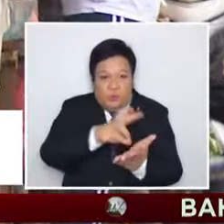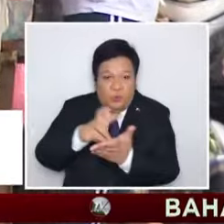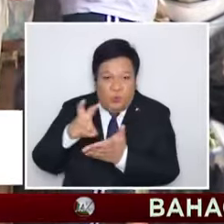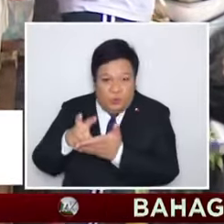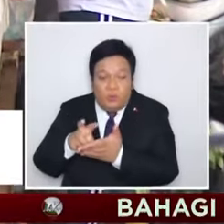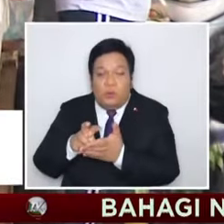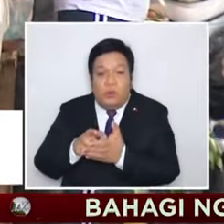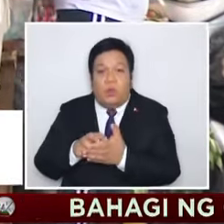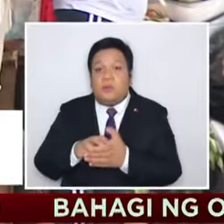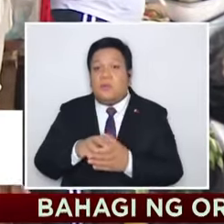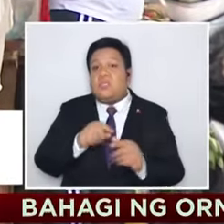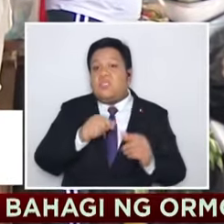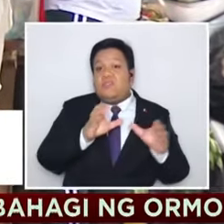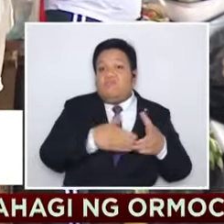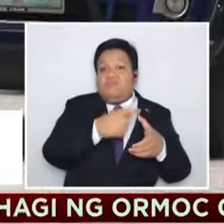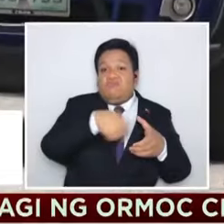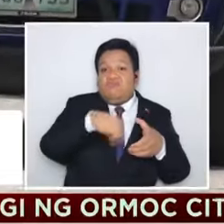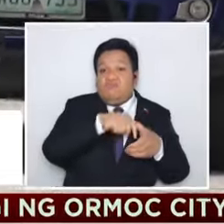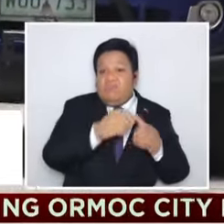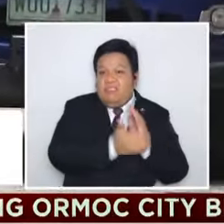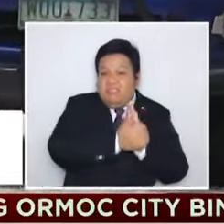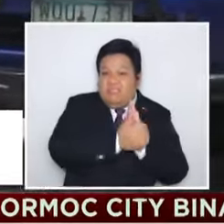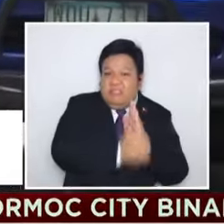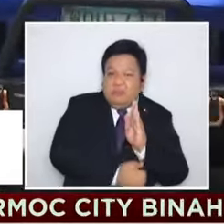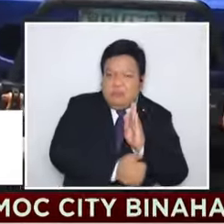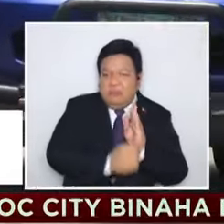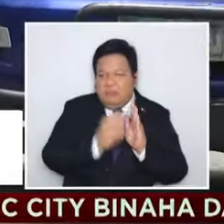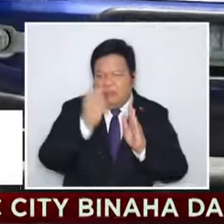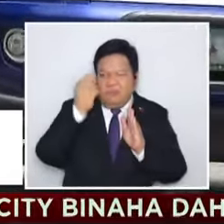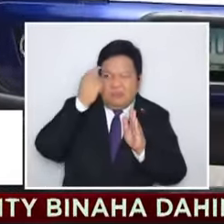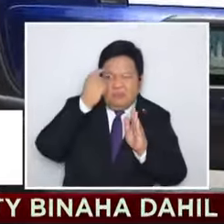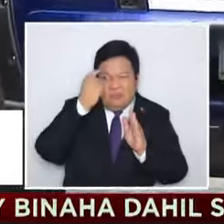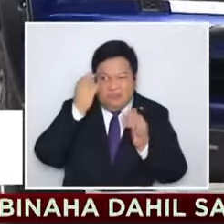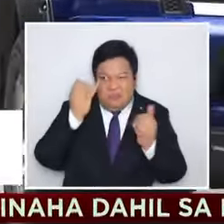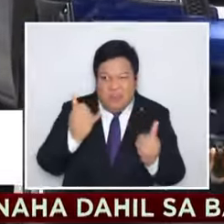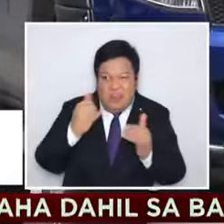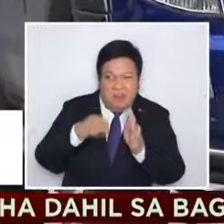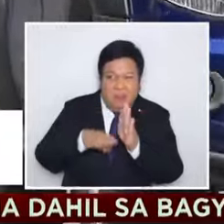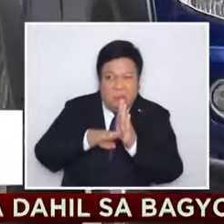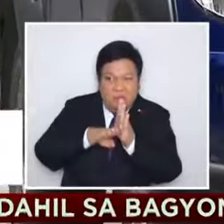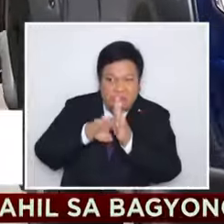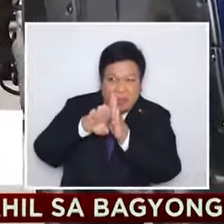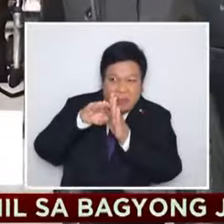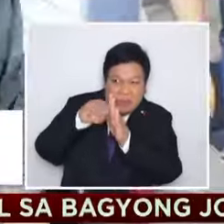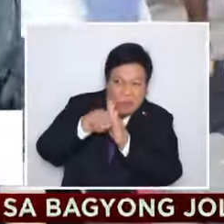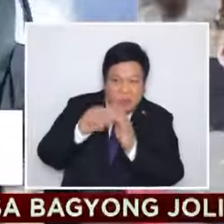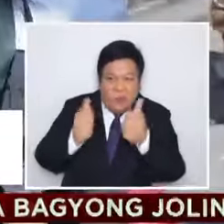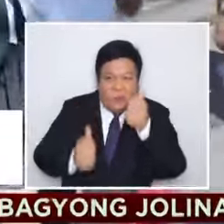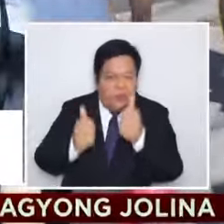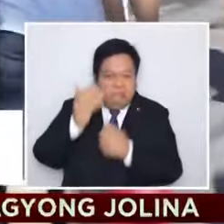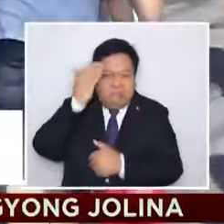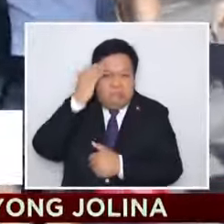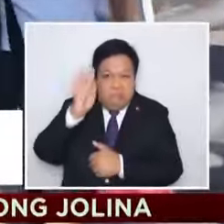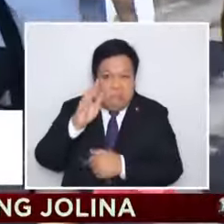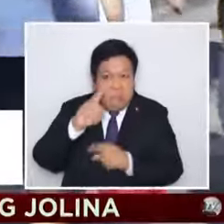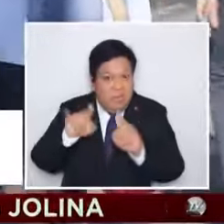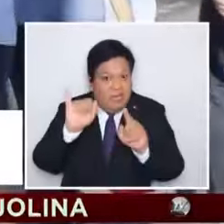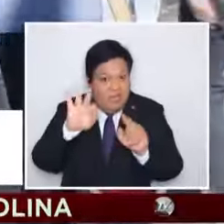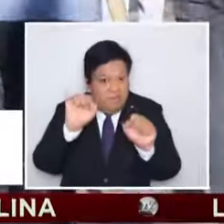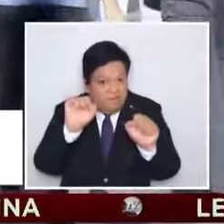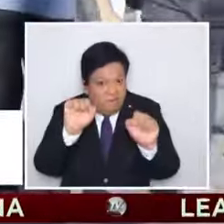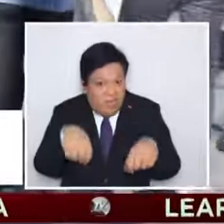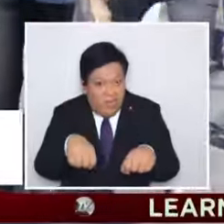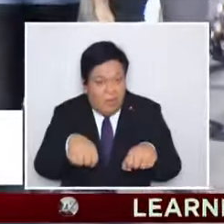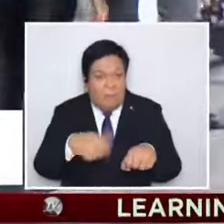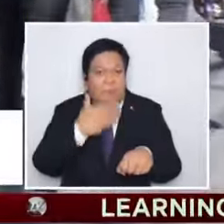eksperto na hindi pa malinaw kung saan tutungo ang trend ng kaso. Pero kung kakayanin din lang naman, mainam na